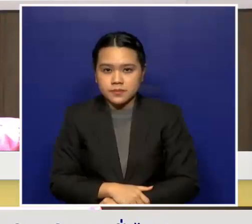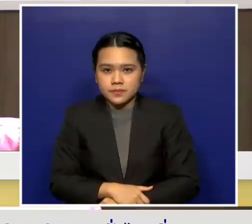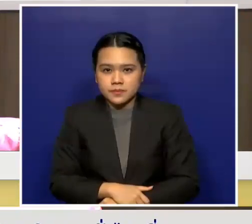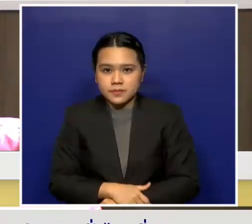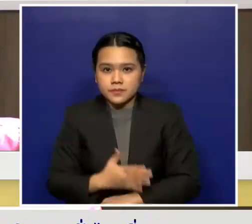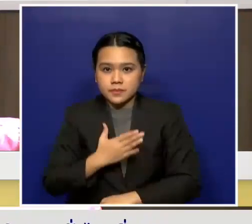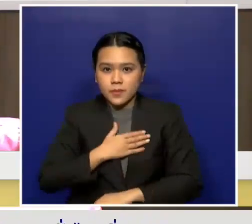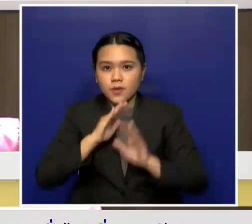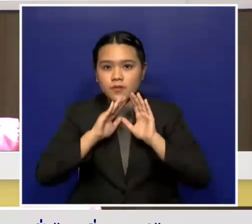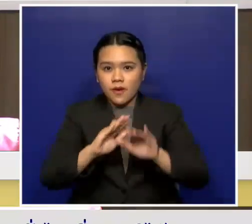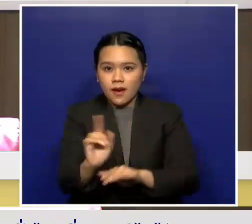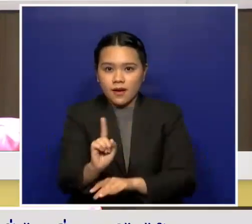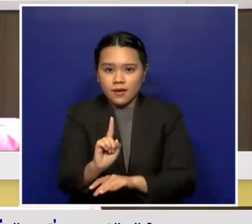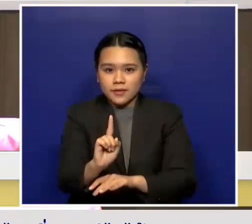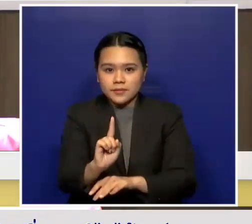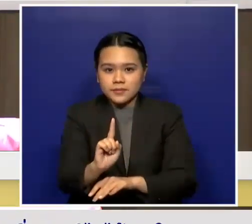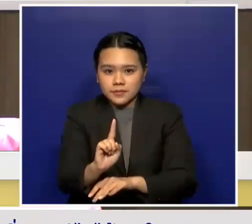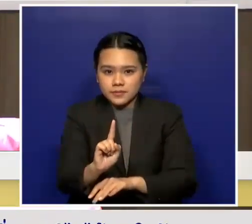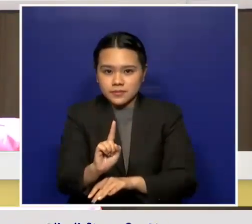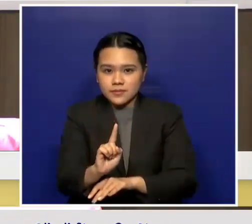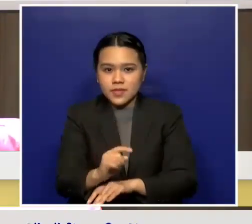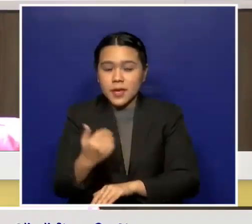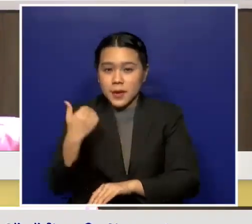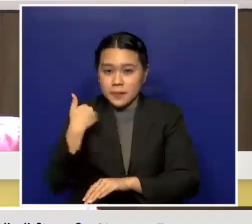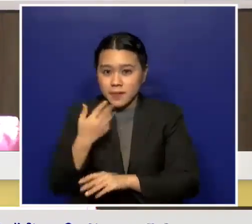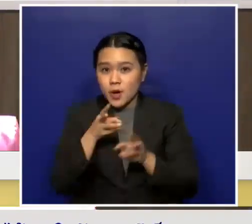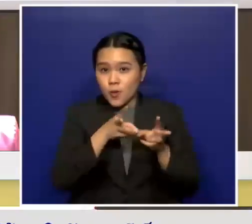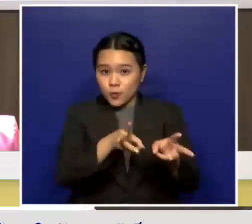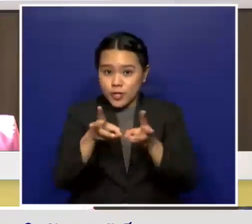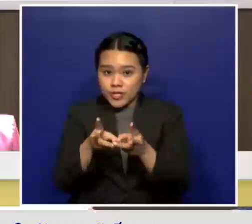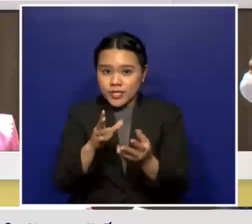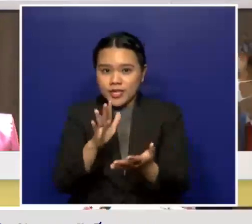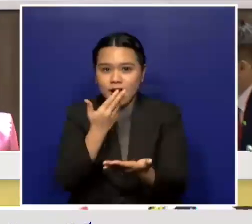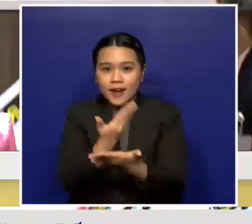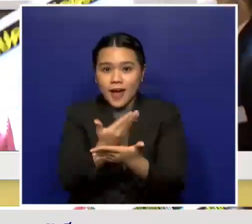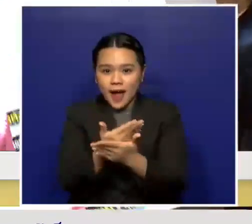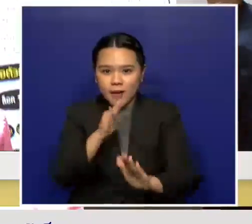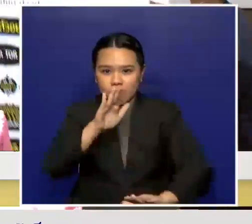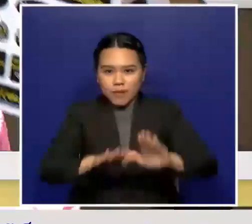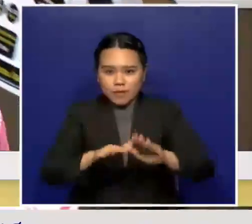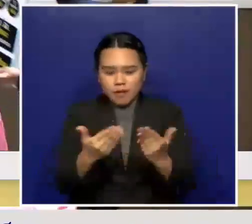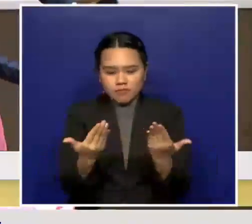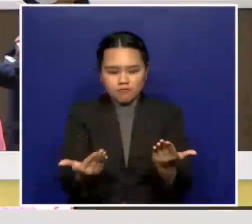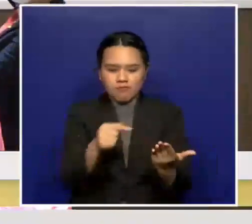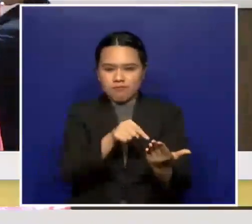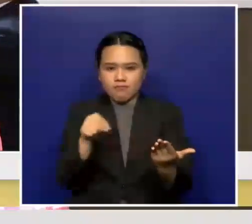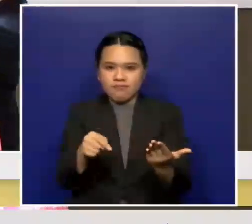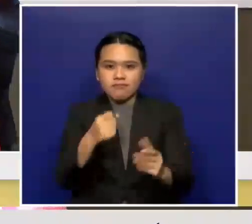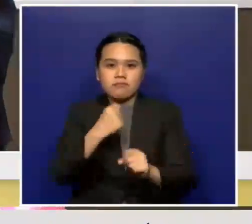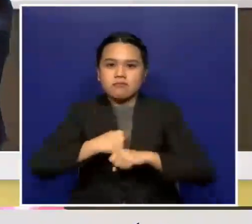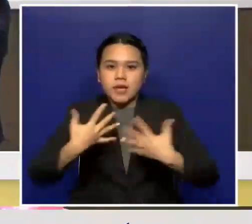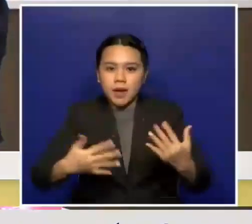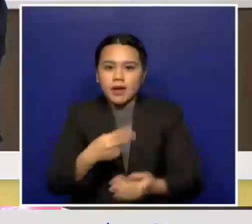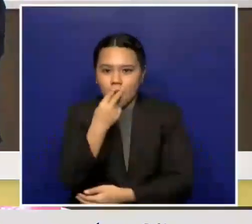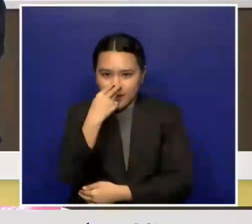ดูนะครับผมอยากจะบอกให้ว่าเขามีเทคนิคการเทียบราคายังไงเอ้าขึ้นชาร์ตเลยคราวนี้ต้องดูในชาร์ตเลย